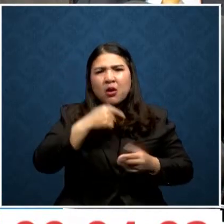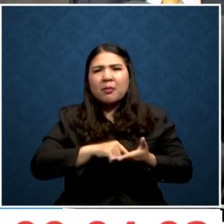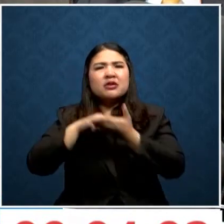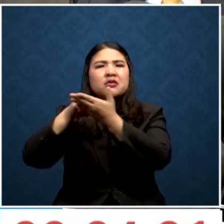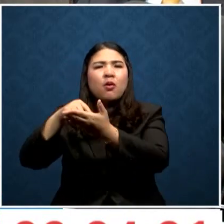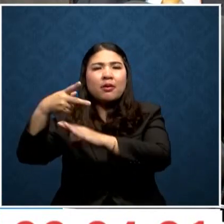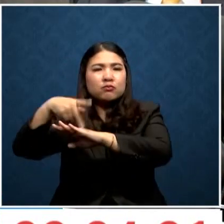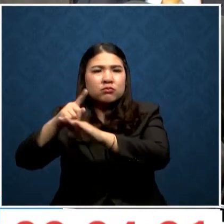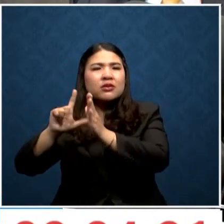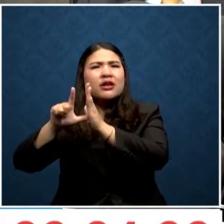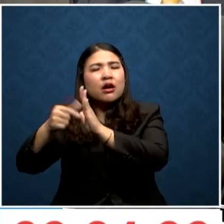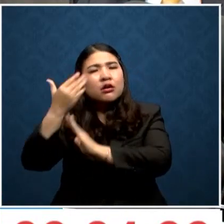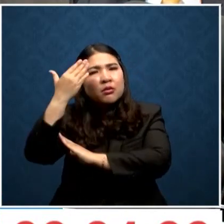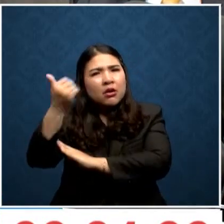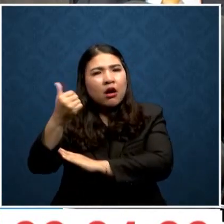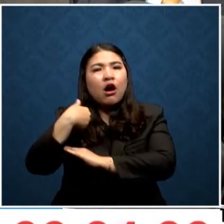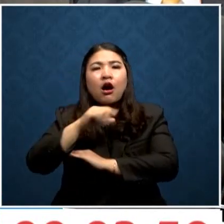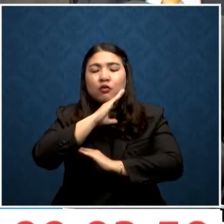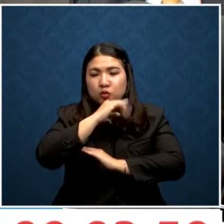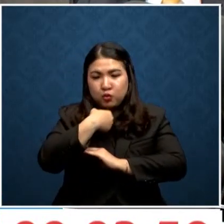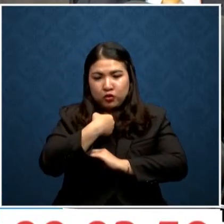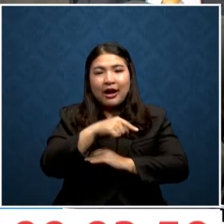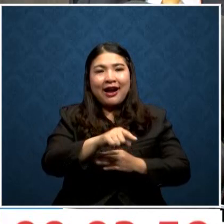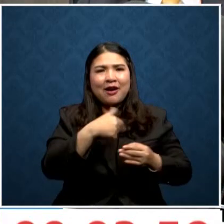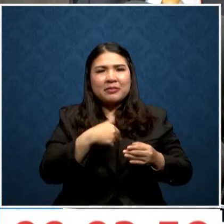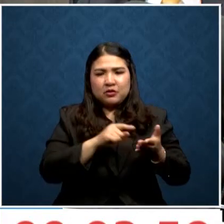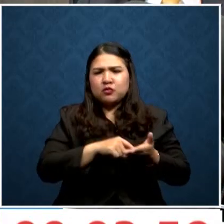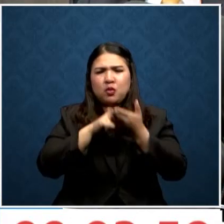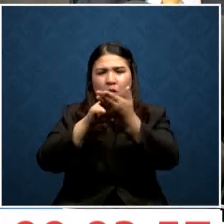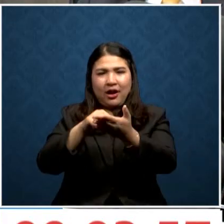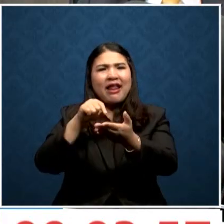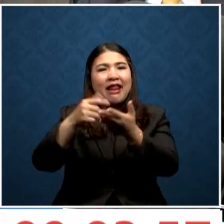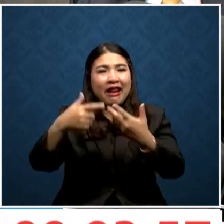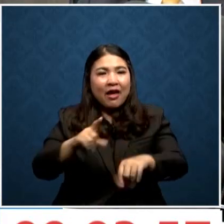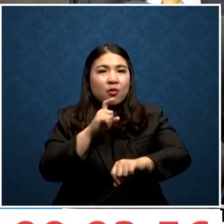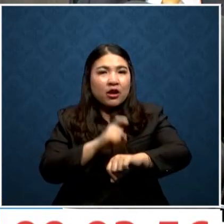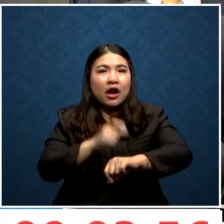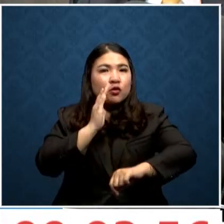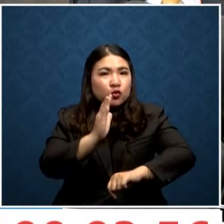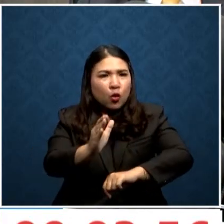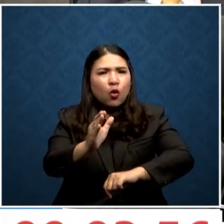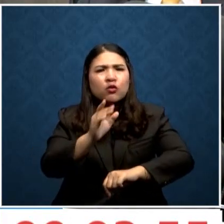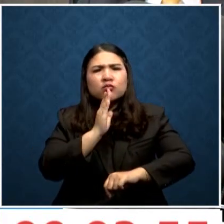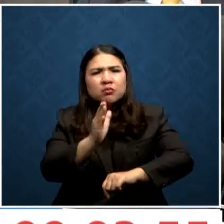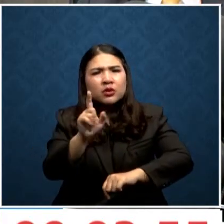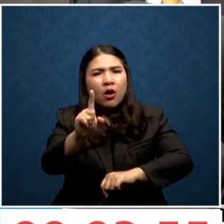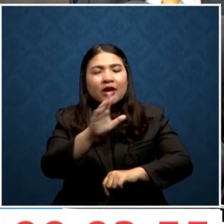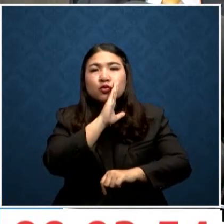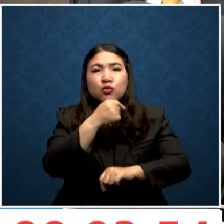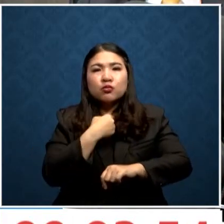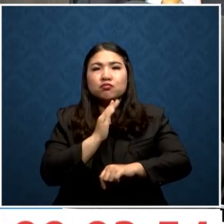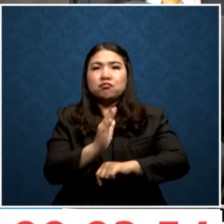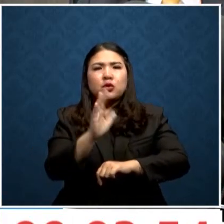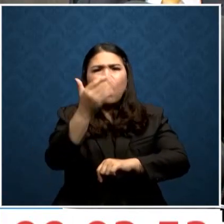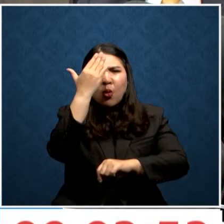การไปส่งนั้นนะฮะท่านประธานไปส่งตรงเวลาหรือเปล่าหากตรงหากไม่ตรงเกิดจากส